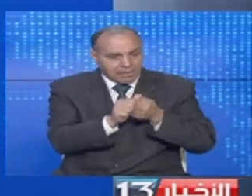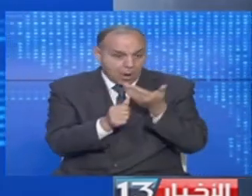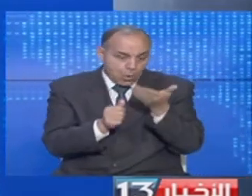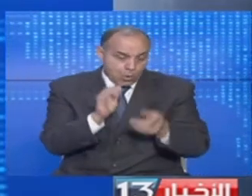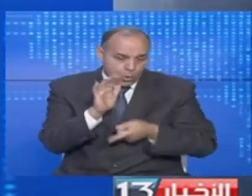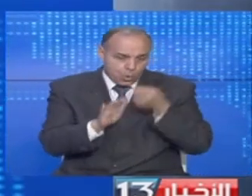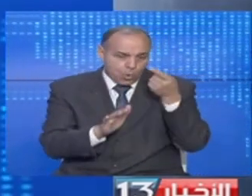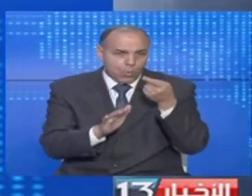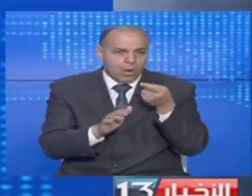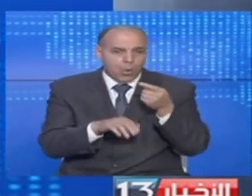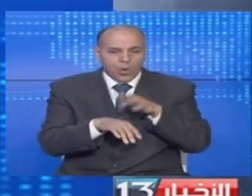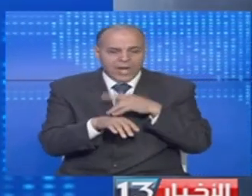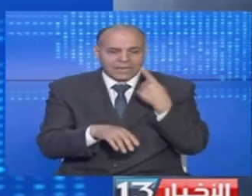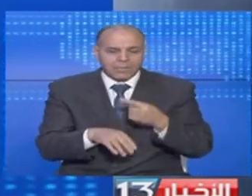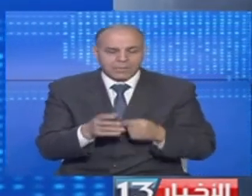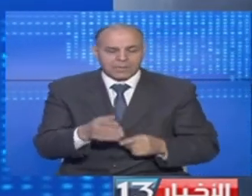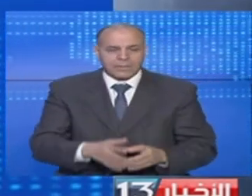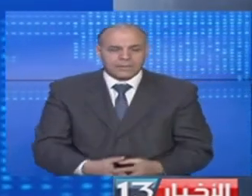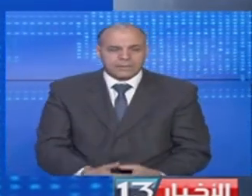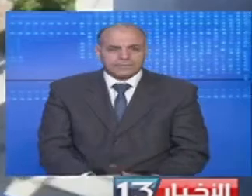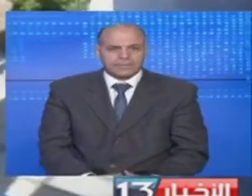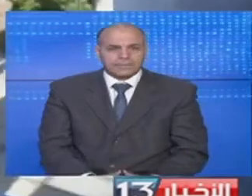اليوم الأول في ولاية نابل.